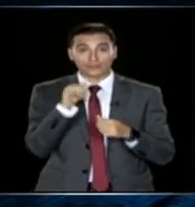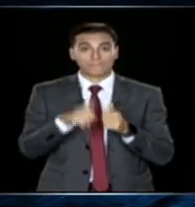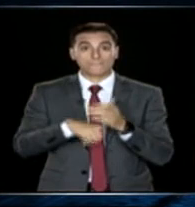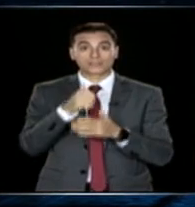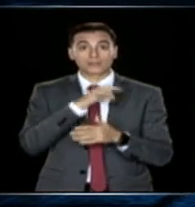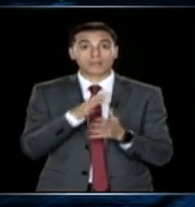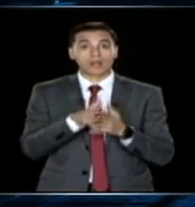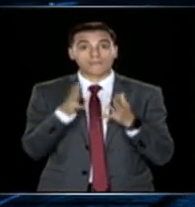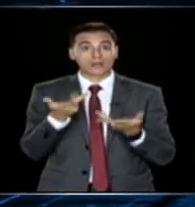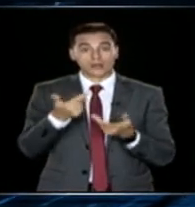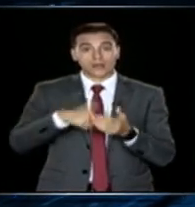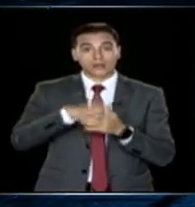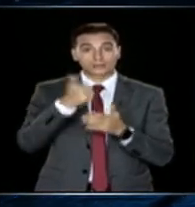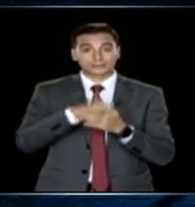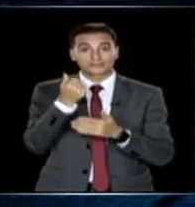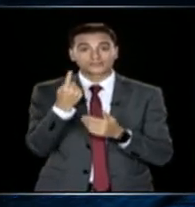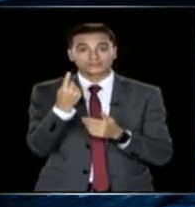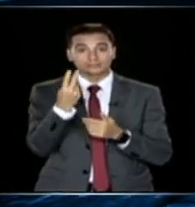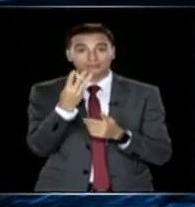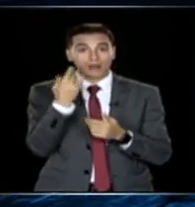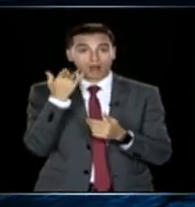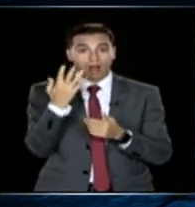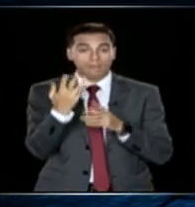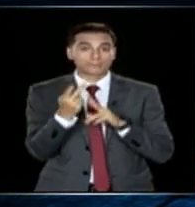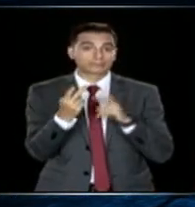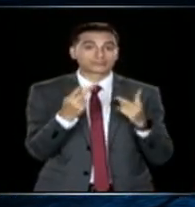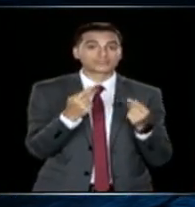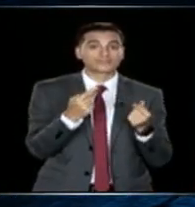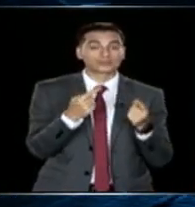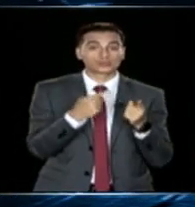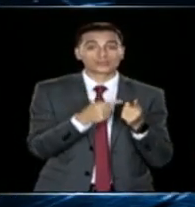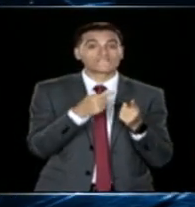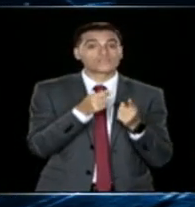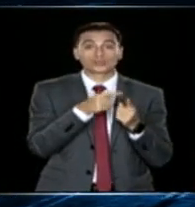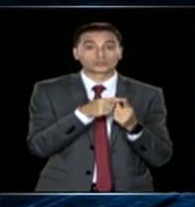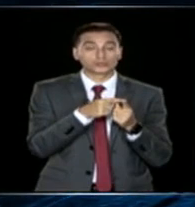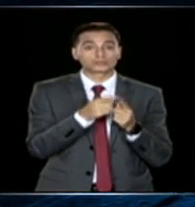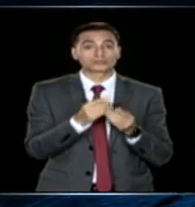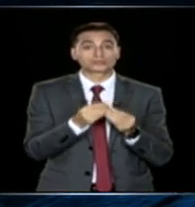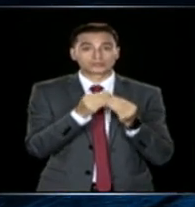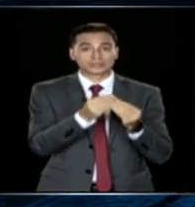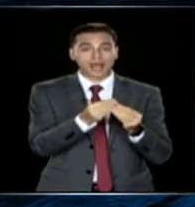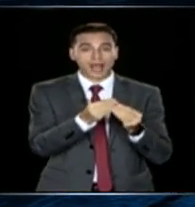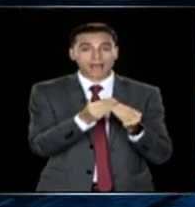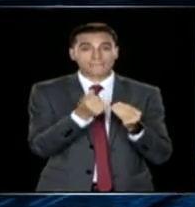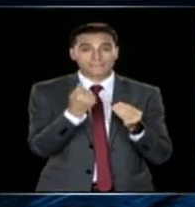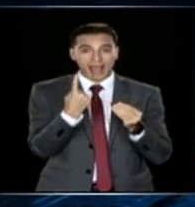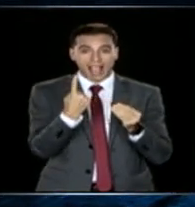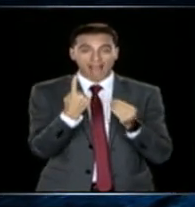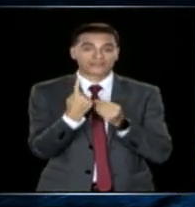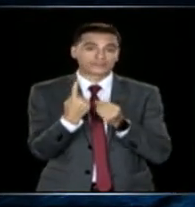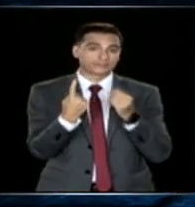بطولة العباقرة قادرون باختلاف هتساوي مبلغ نقدي. في مرحلة المجموعات كل نقطة بألف